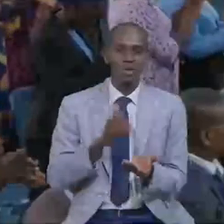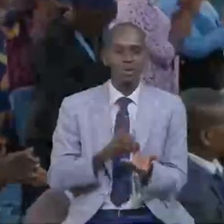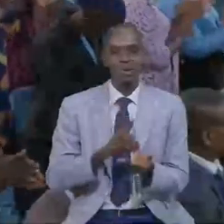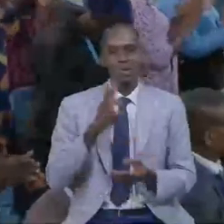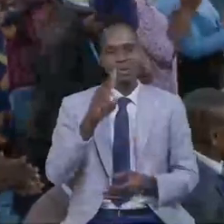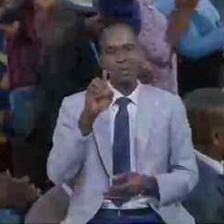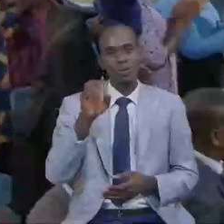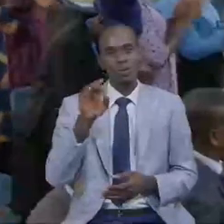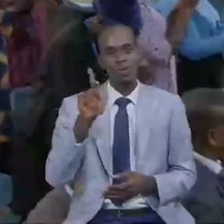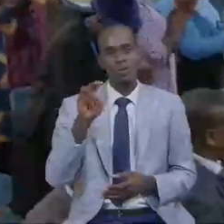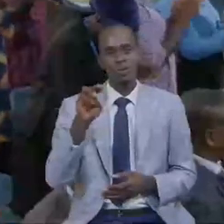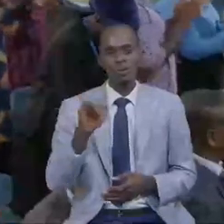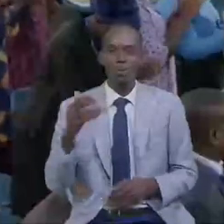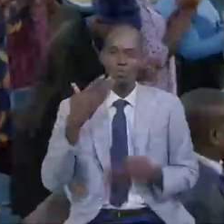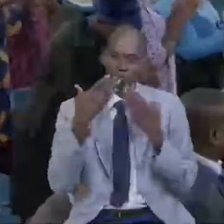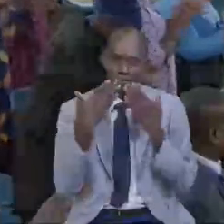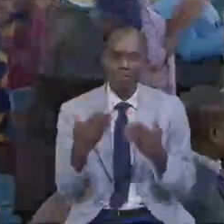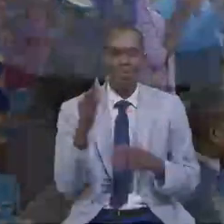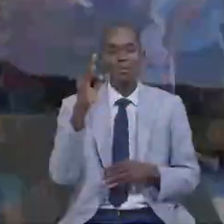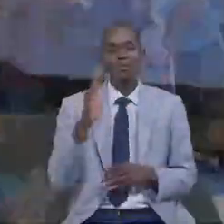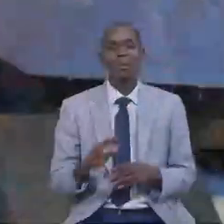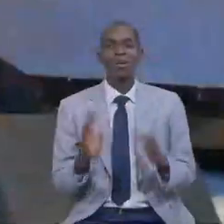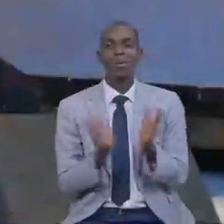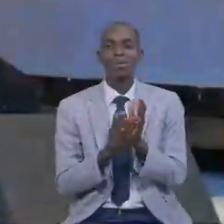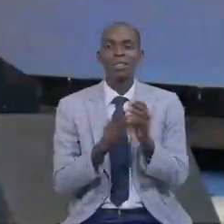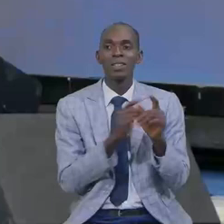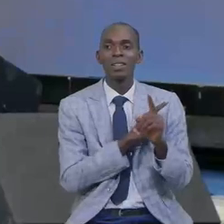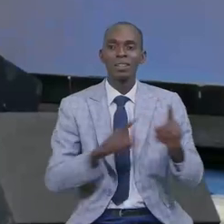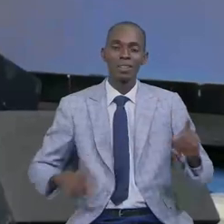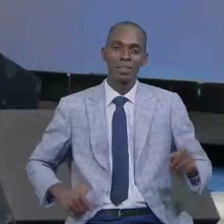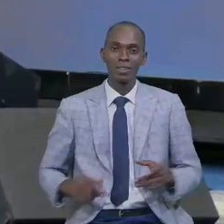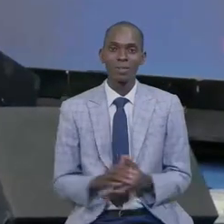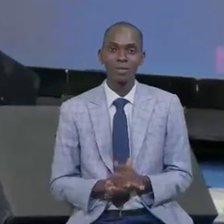Merci, pasteur. Gloire à Dieu.